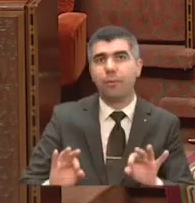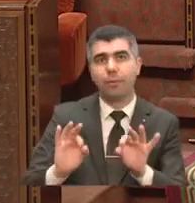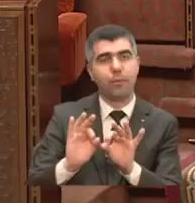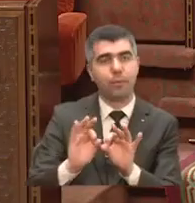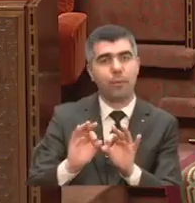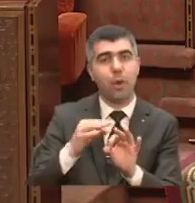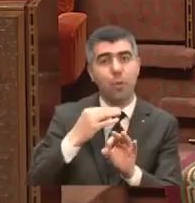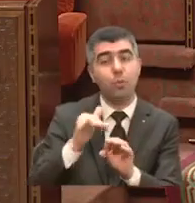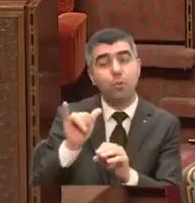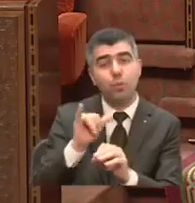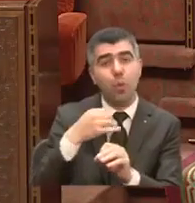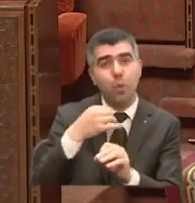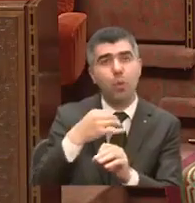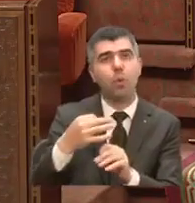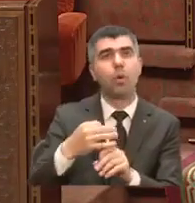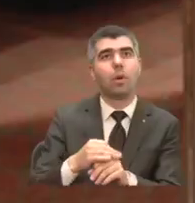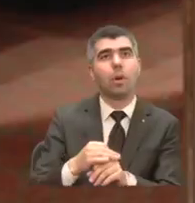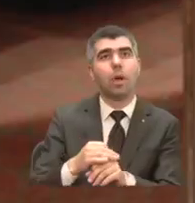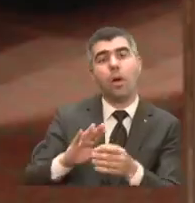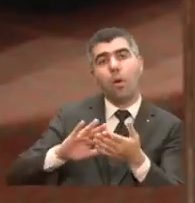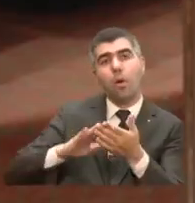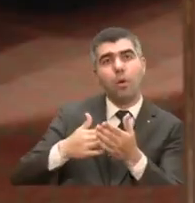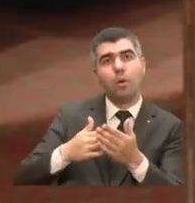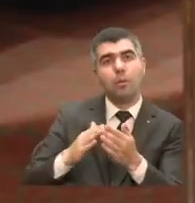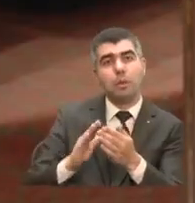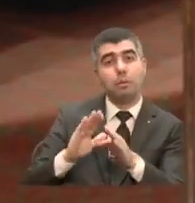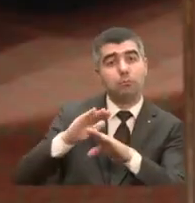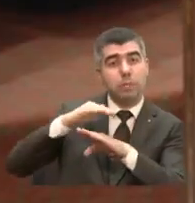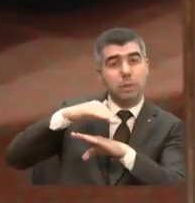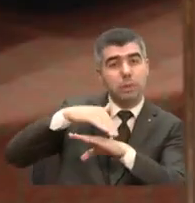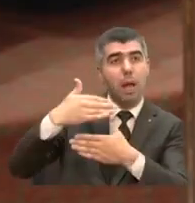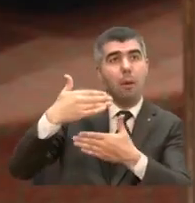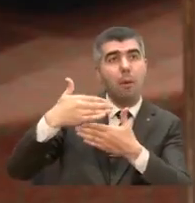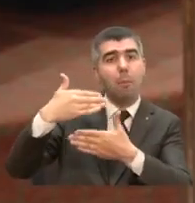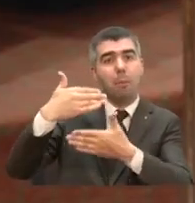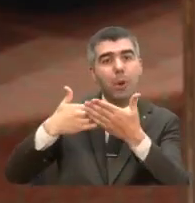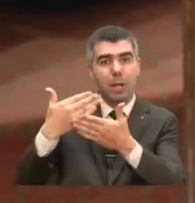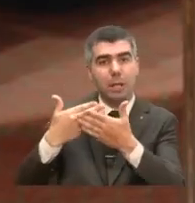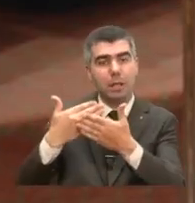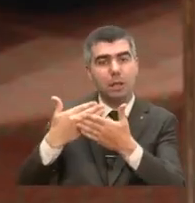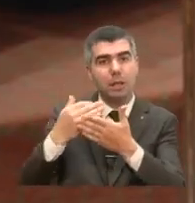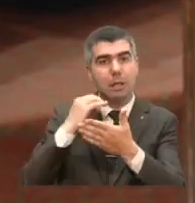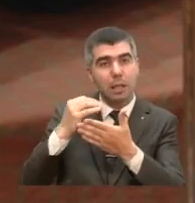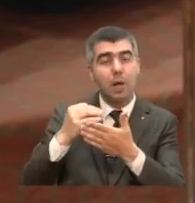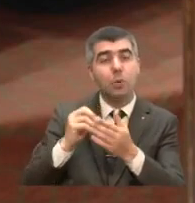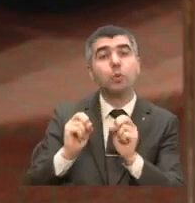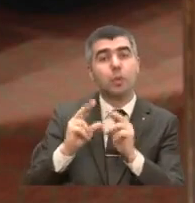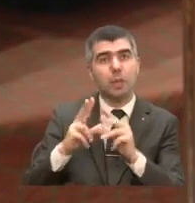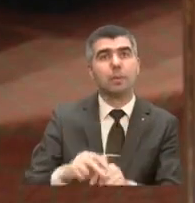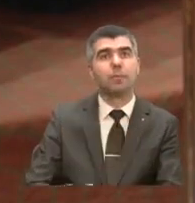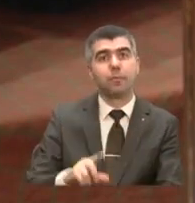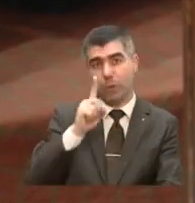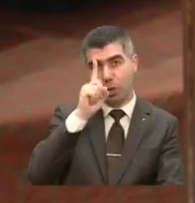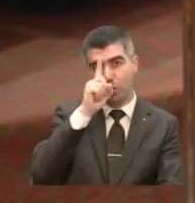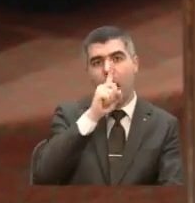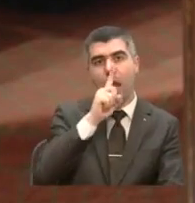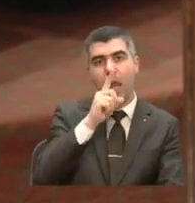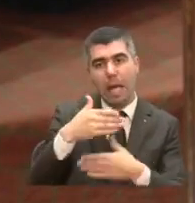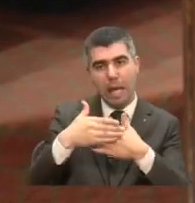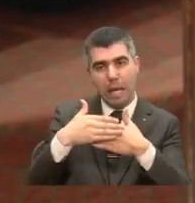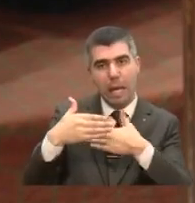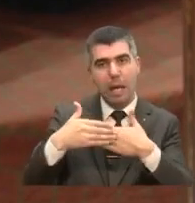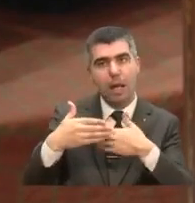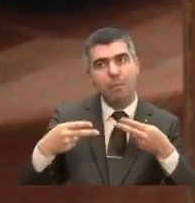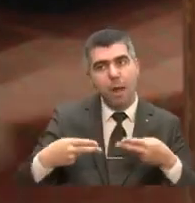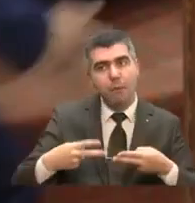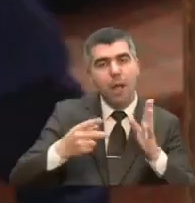أنجرة، وأكبر عدد ديال السدود دار في هذه المنطقة، وحنا إن شاء الله عوالين نطلقوا واحد المشروع كبير